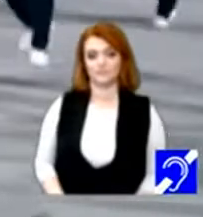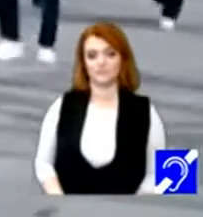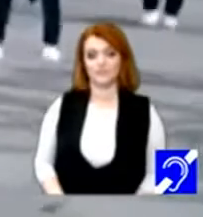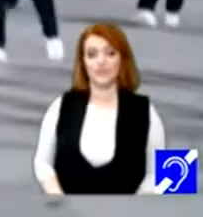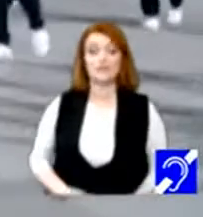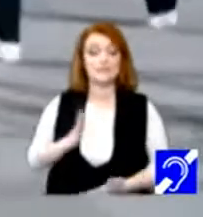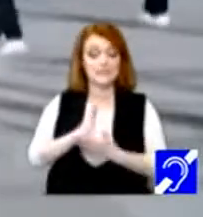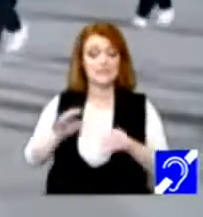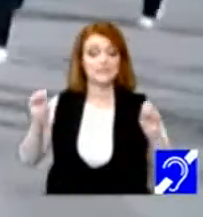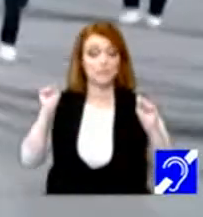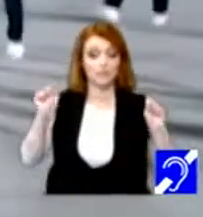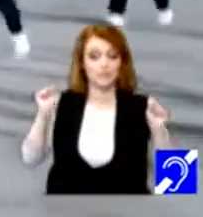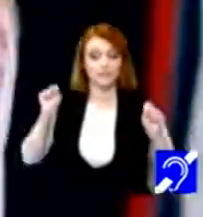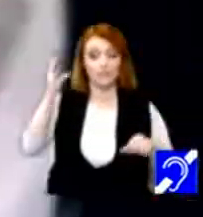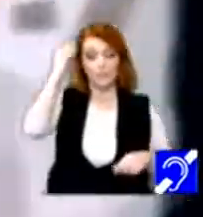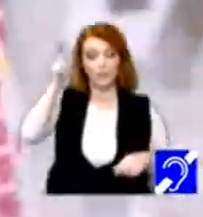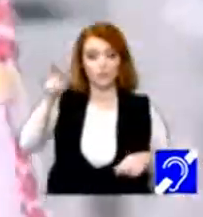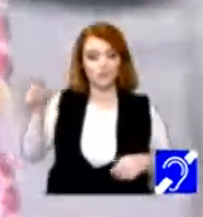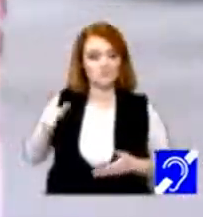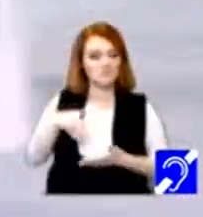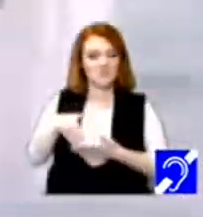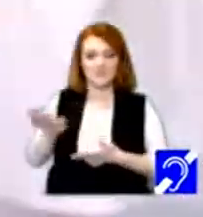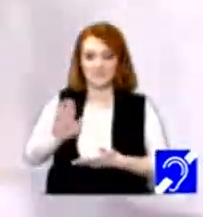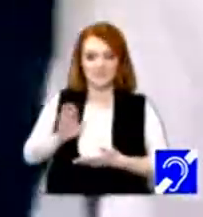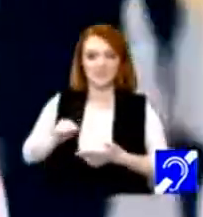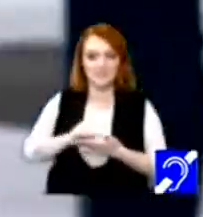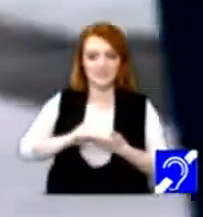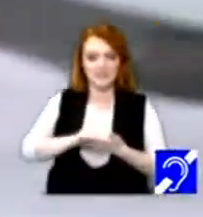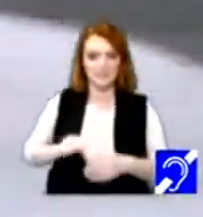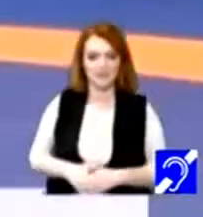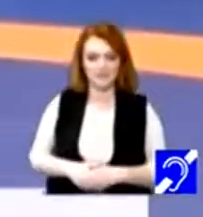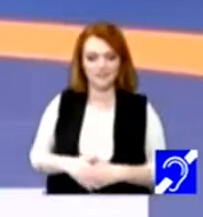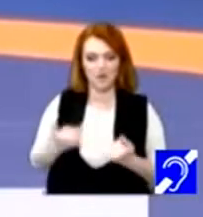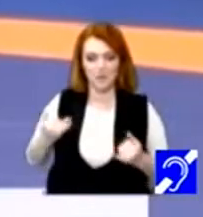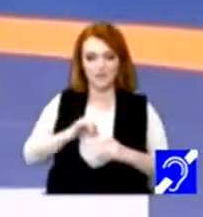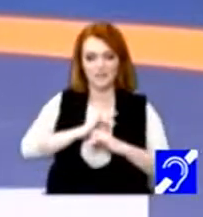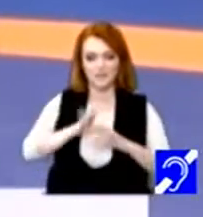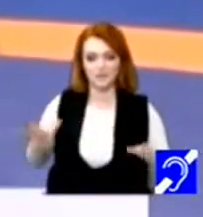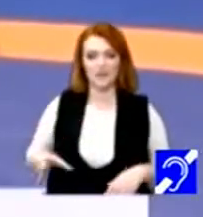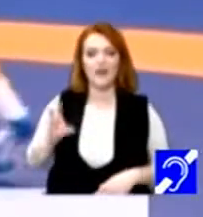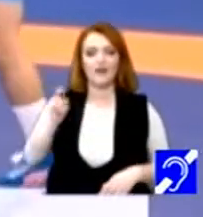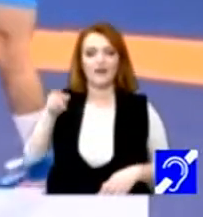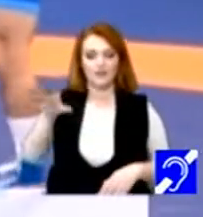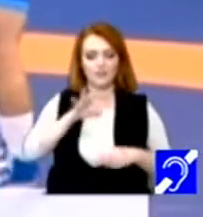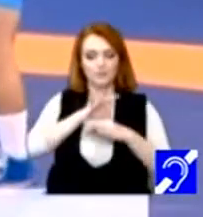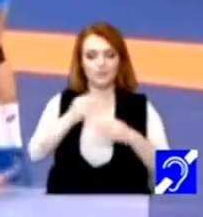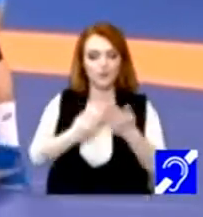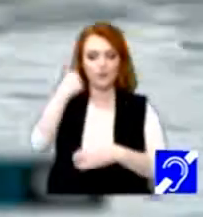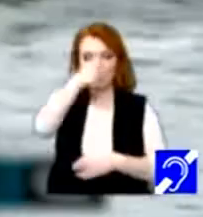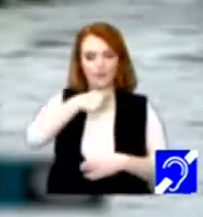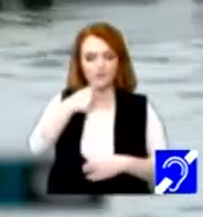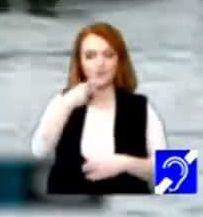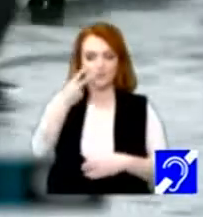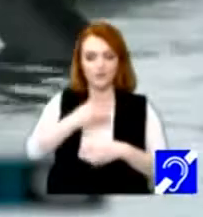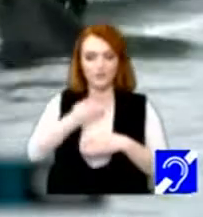Unii sportivi basarabeni nu renunță la antrenamente nici în zilele de sărbătoare. Cum vor petrece Revelionul cei mai buni dintre ei, aflați peste câteva